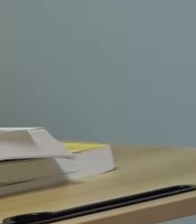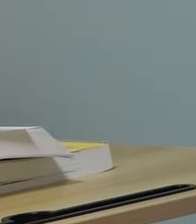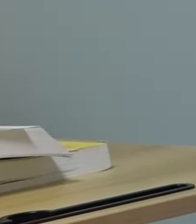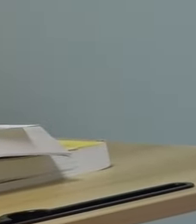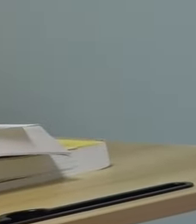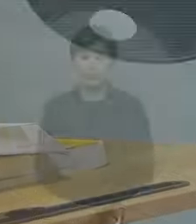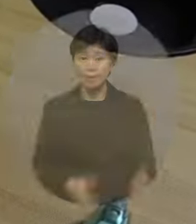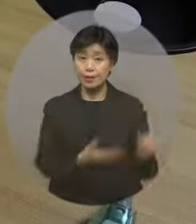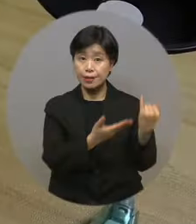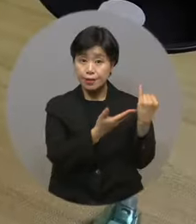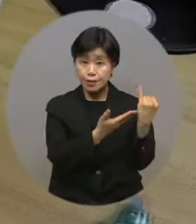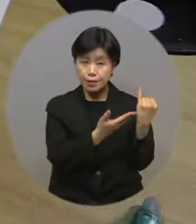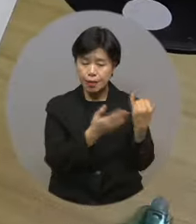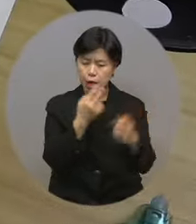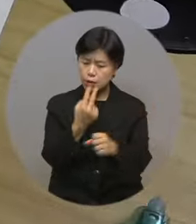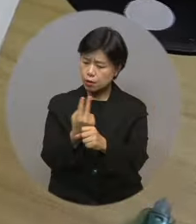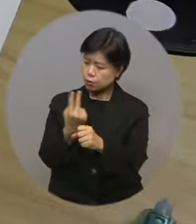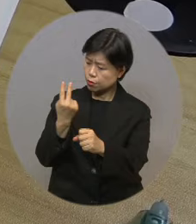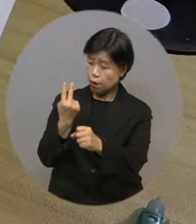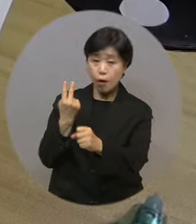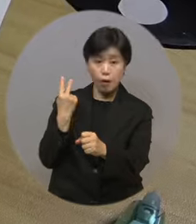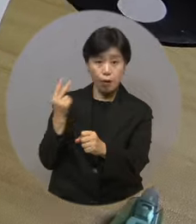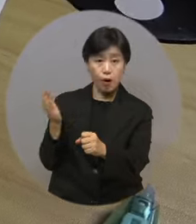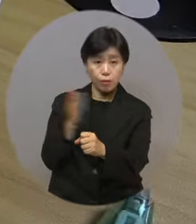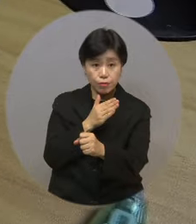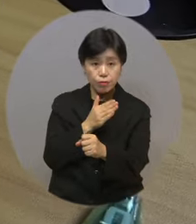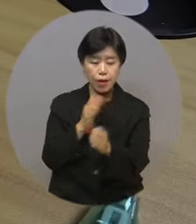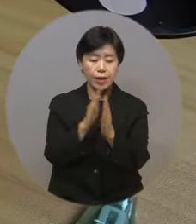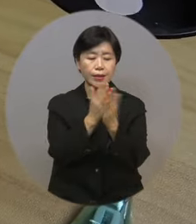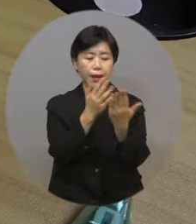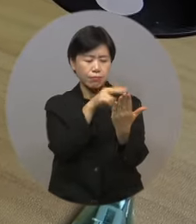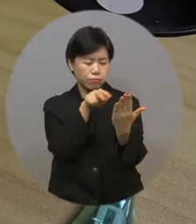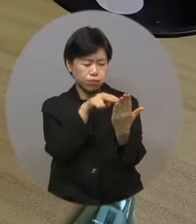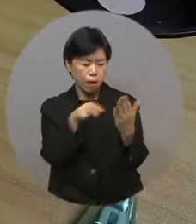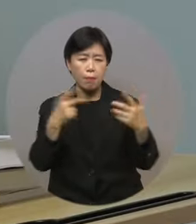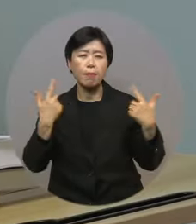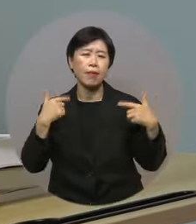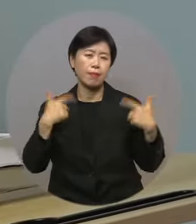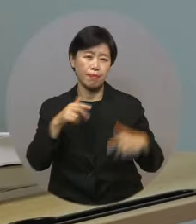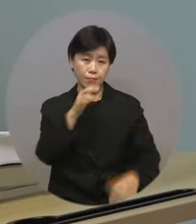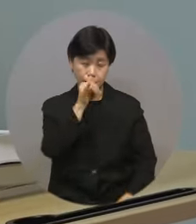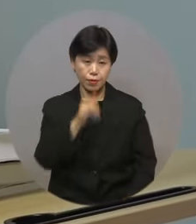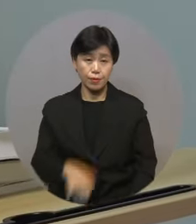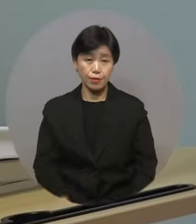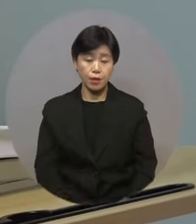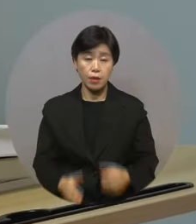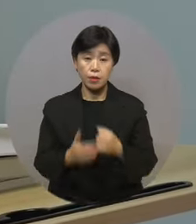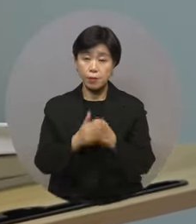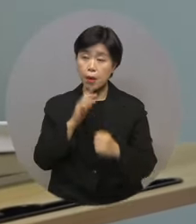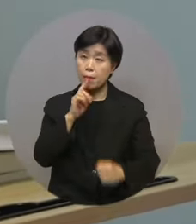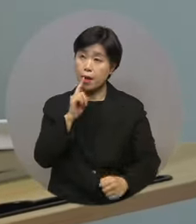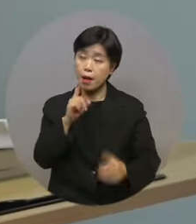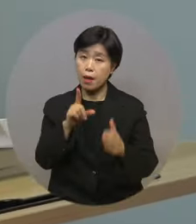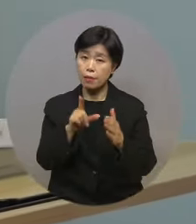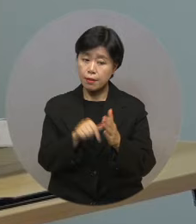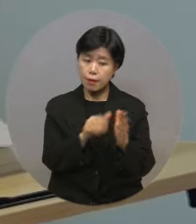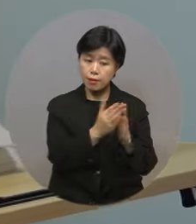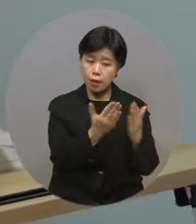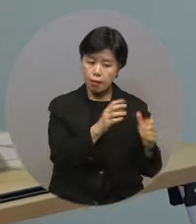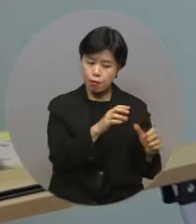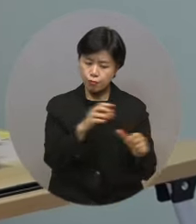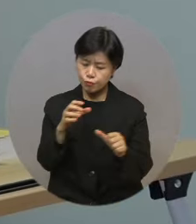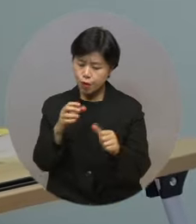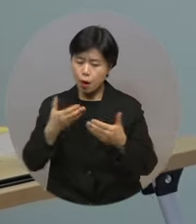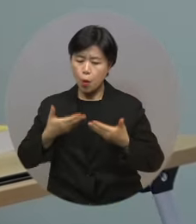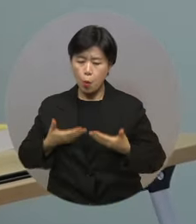지연 씨는 2년쯤 전부터 책을 매일 읽기 시작하면서 말을 할 때 더 차분하고 조리 있게 말할 수